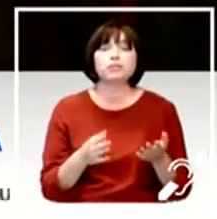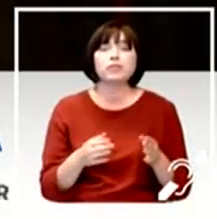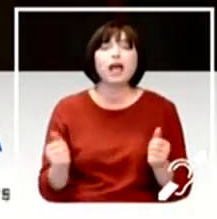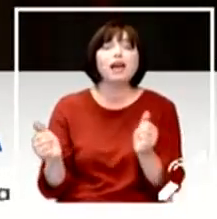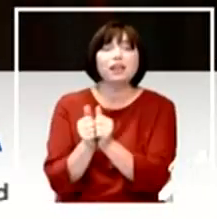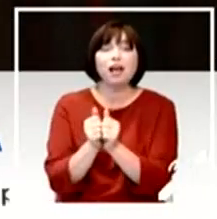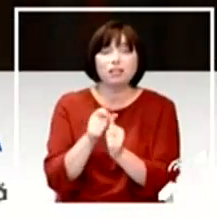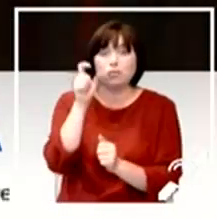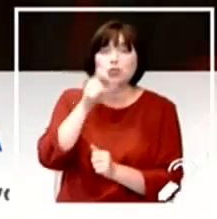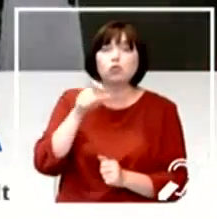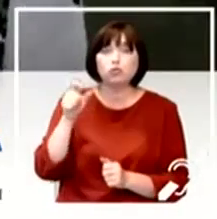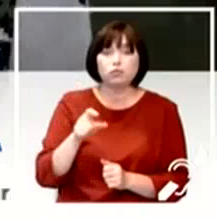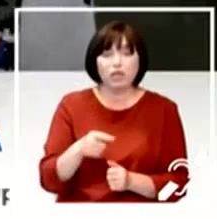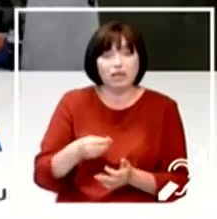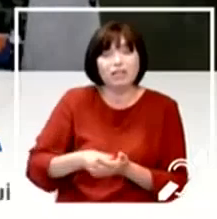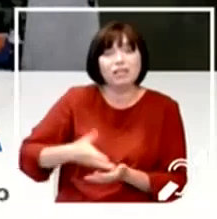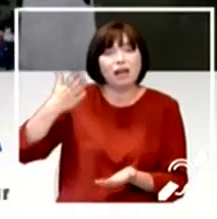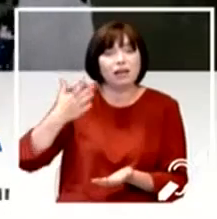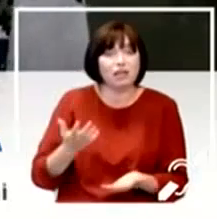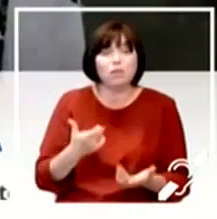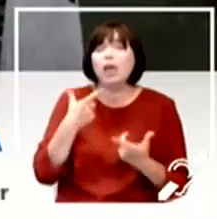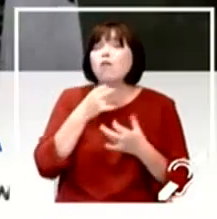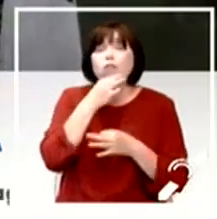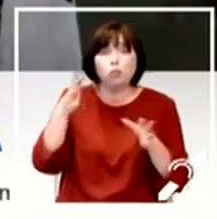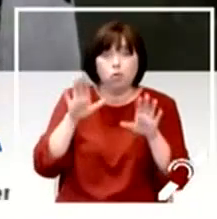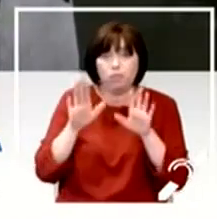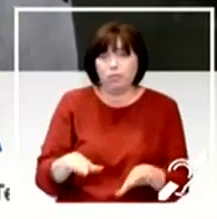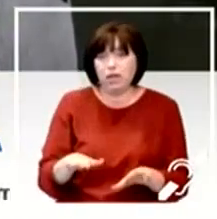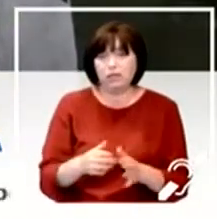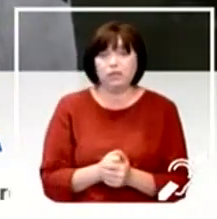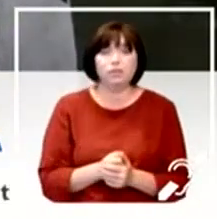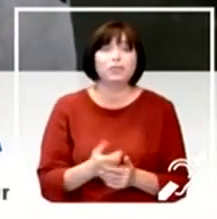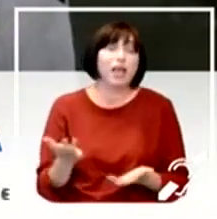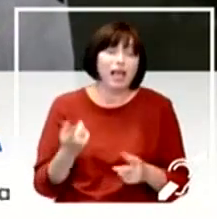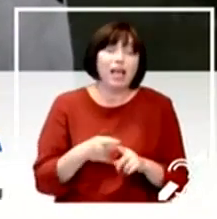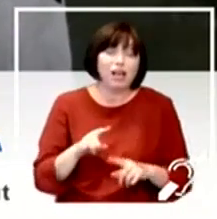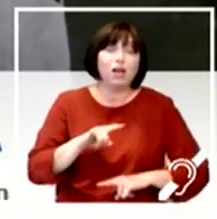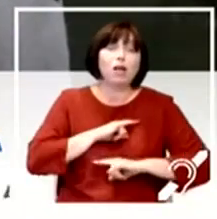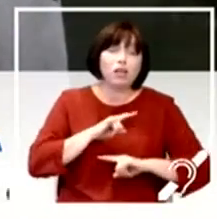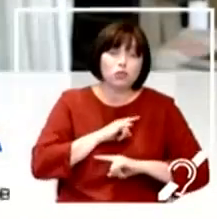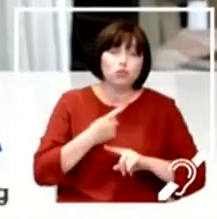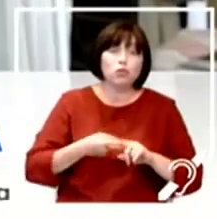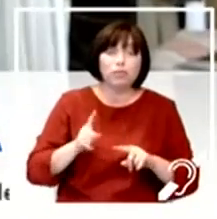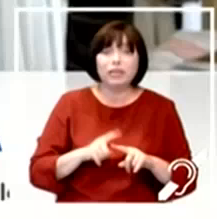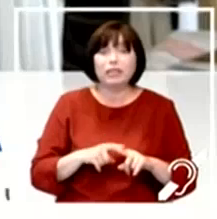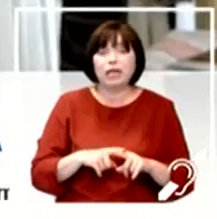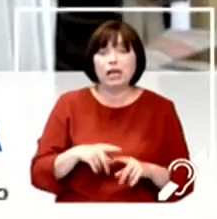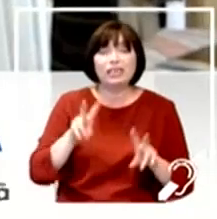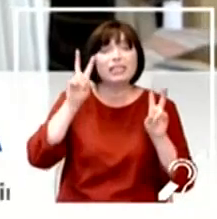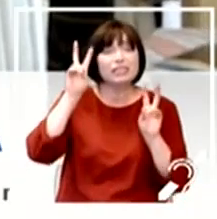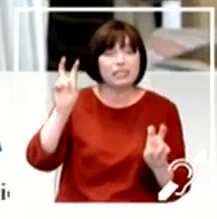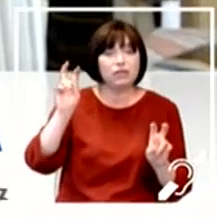oamenilor dragi, oriunde te-ai afla. Eu cred că ei este un